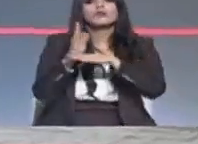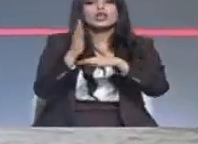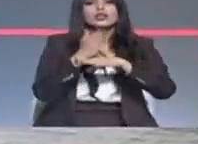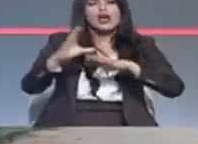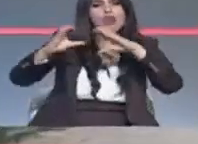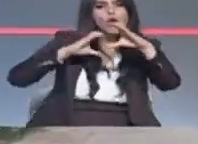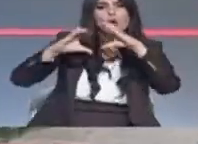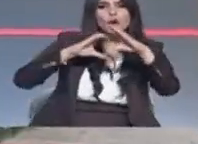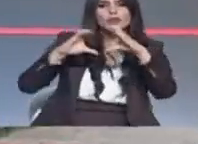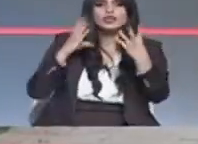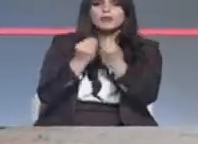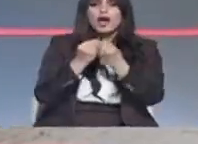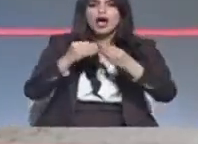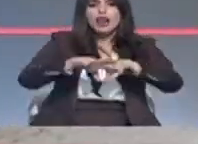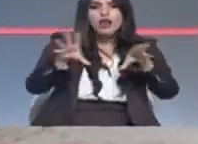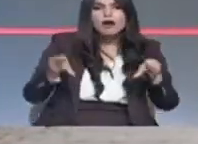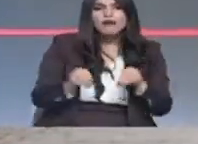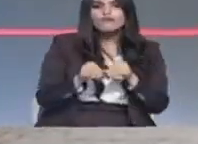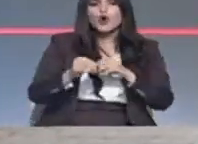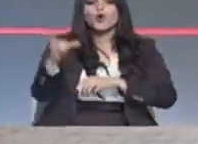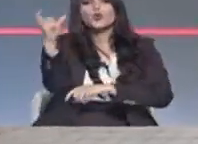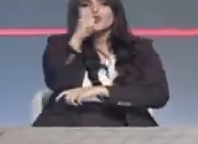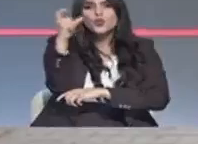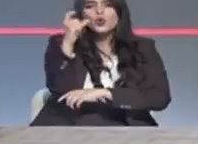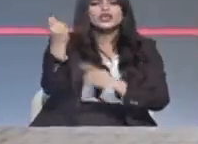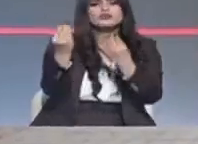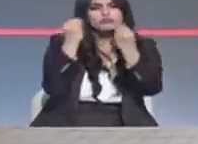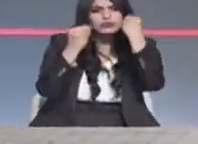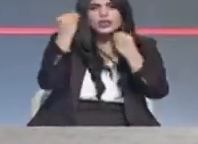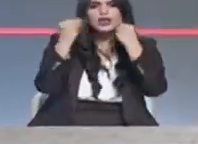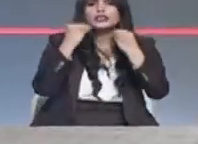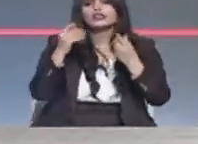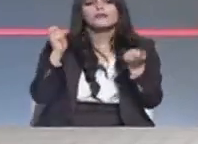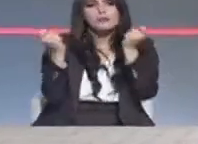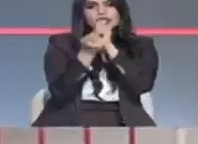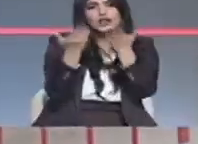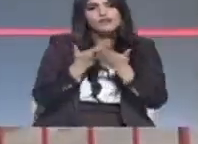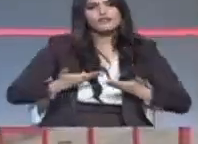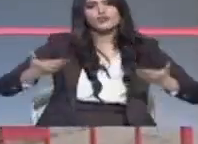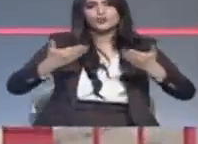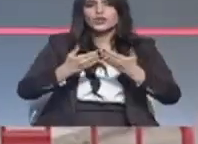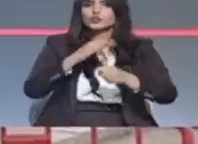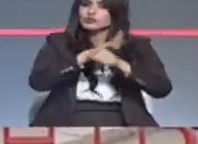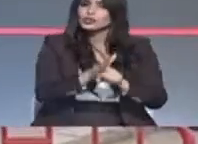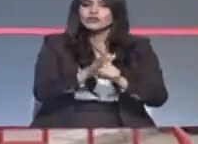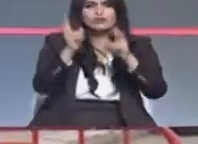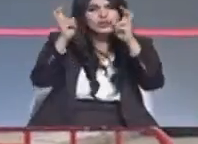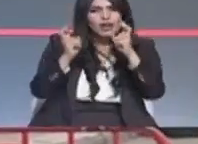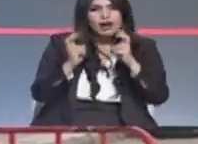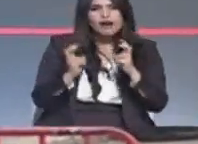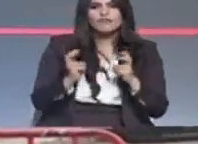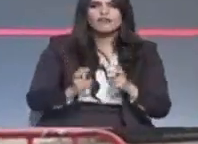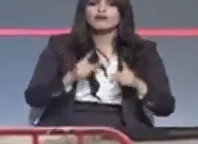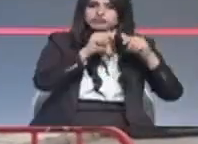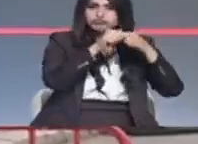لقاءات افتراضية لأفراد الأسرة الموسعة ودروس دينية ونحوها تصير بديلا خلال هذا الشهر الكريم، تخفف ضوابط